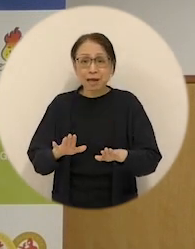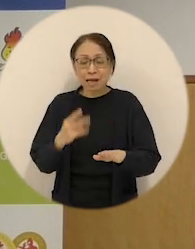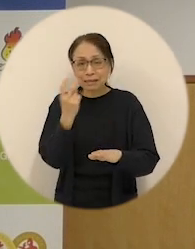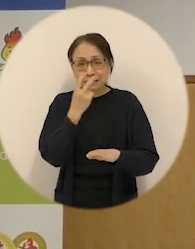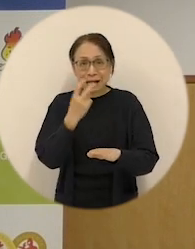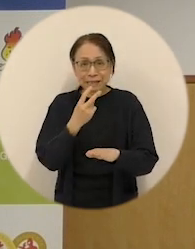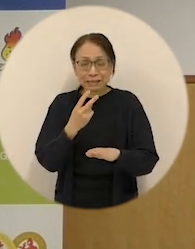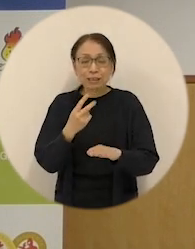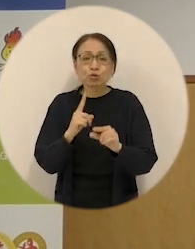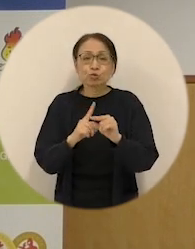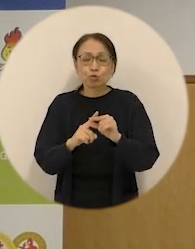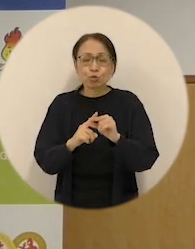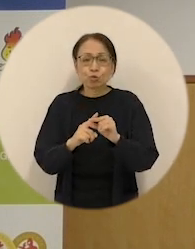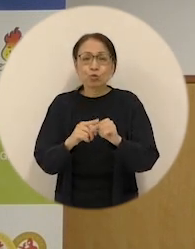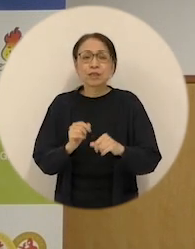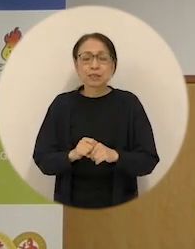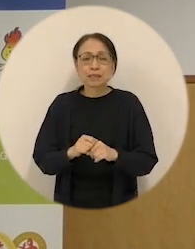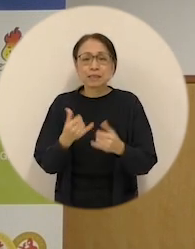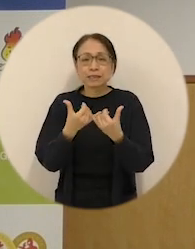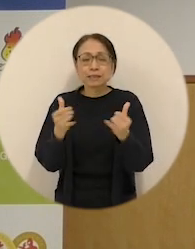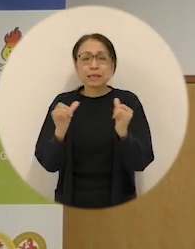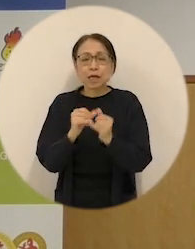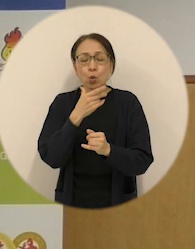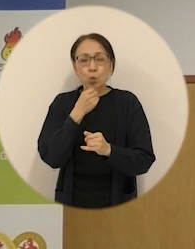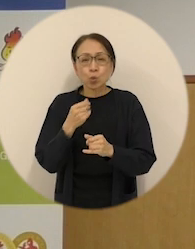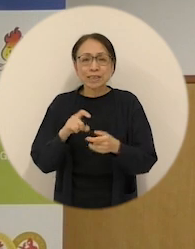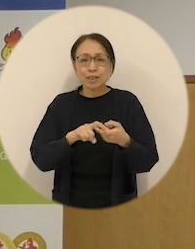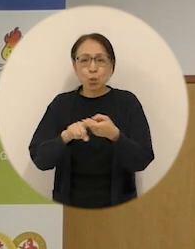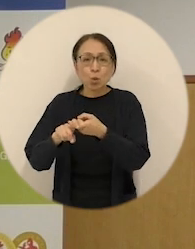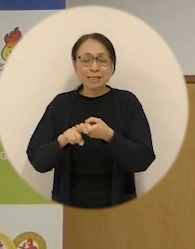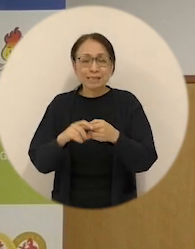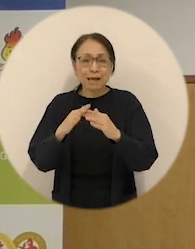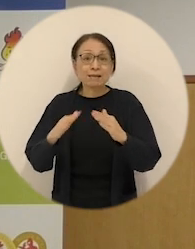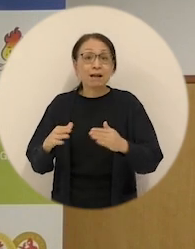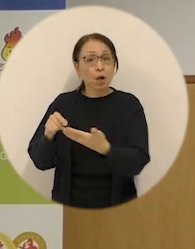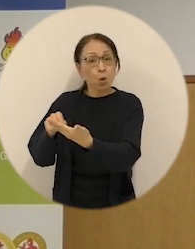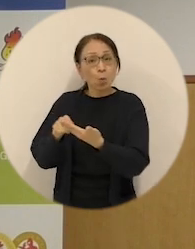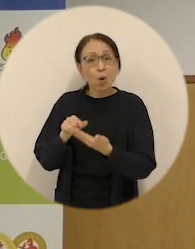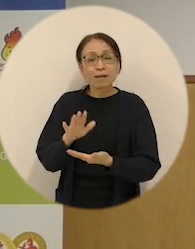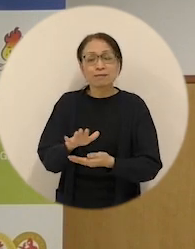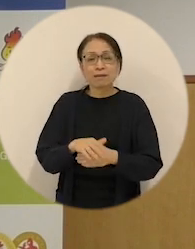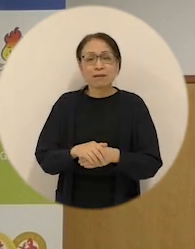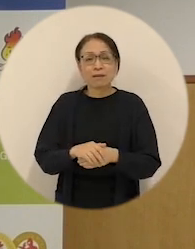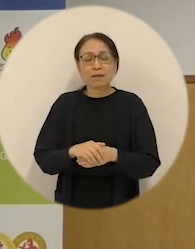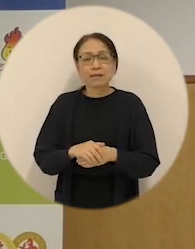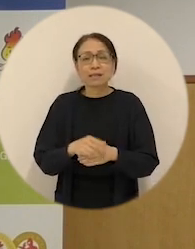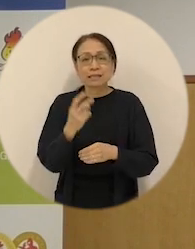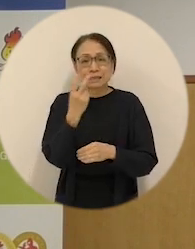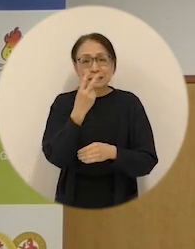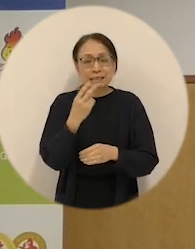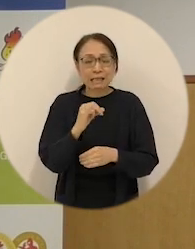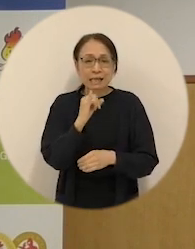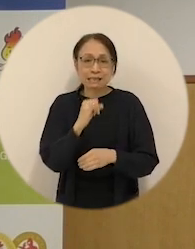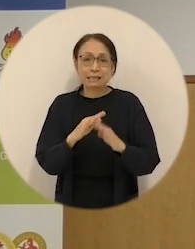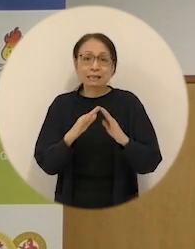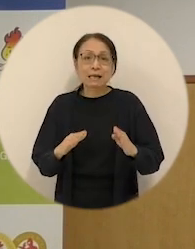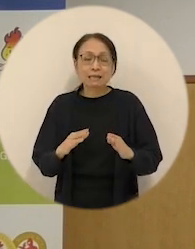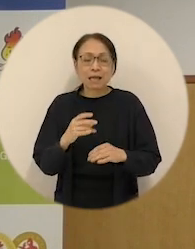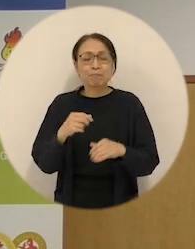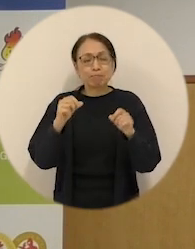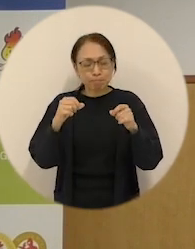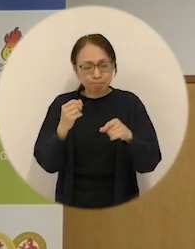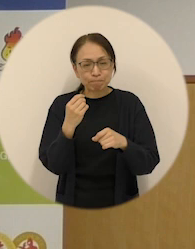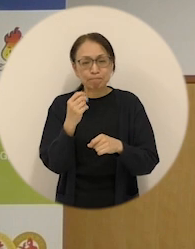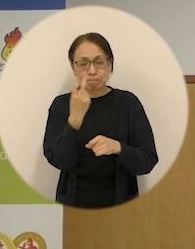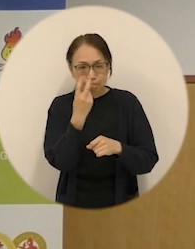祉法人須賀川市社会福祉協議会から応募があり、審査委員会において書類審査及びヒアリ